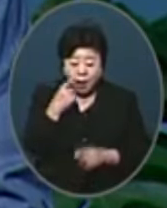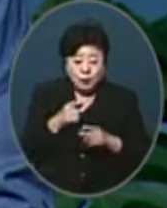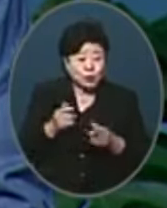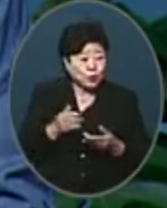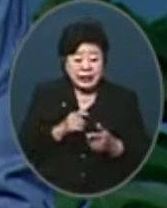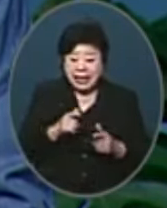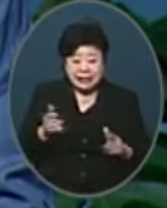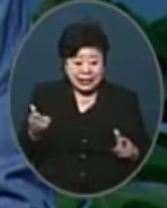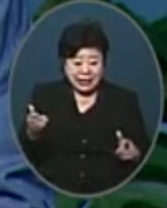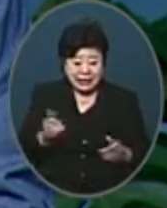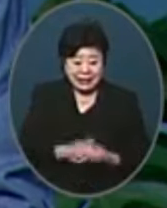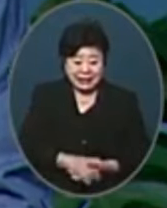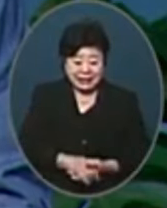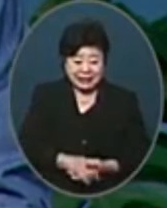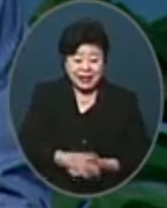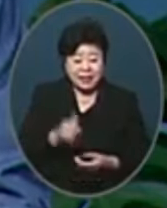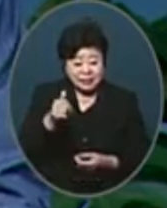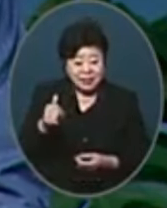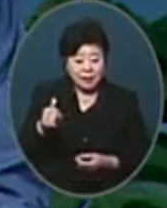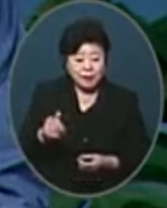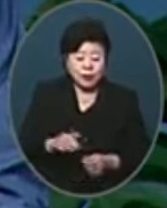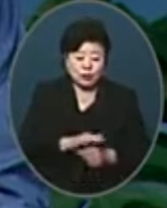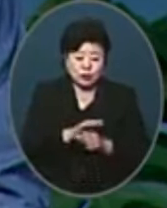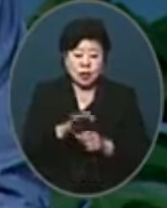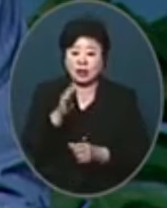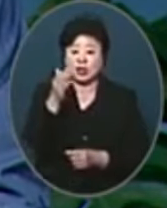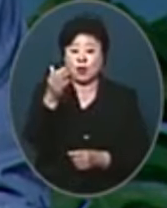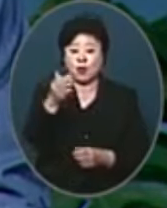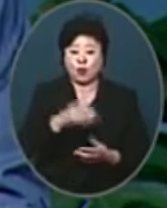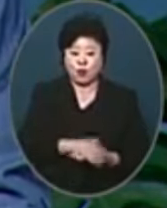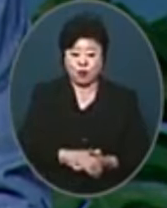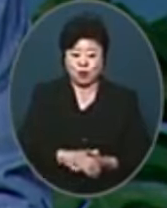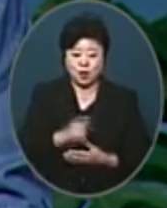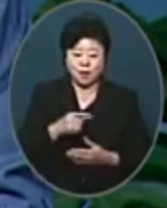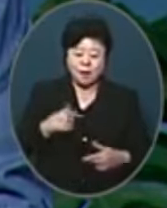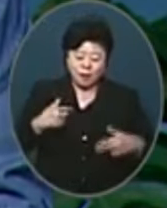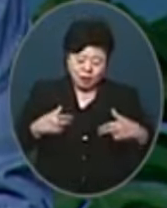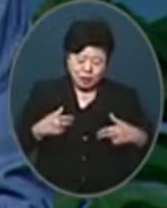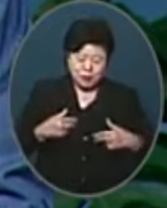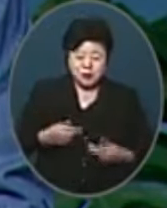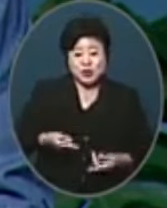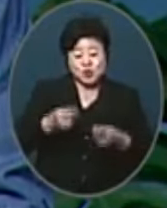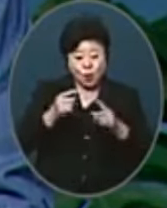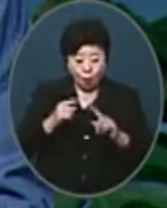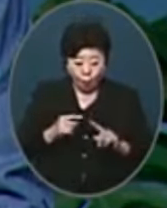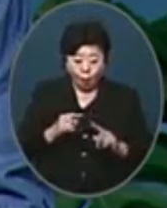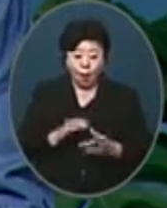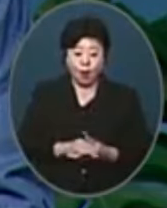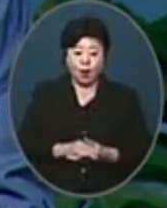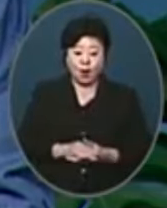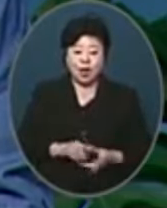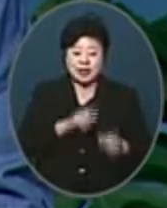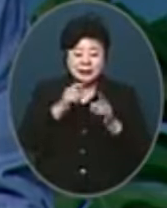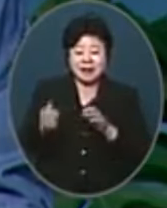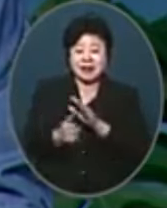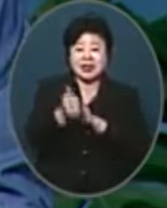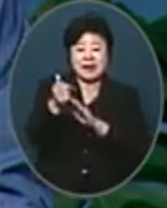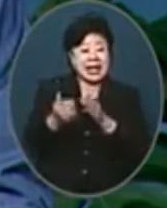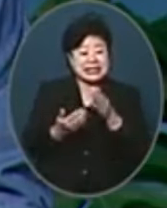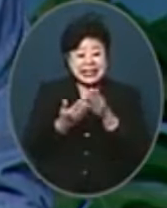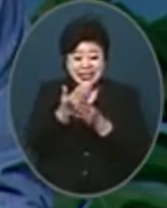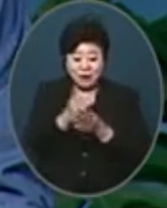아니라 남편을 사랑하게 되고 마음의 기쁨이 들어오게 되고 사는 데 희망이